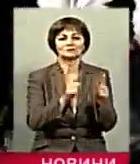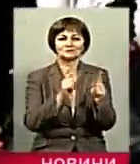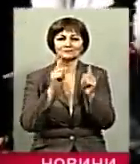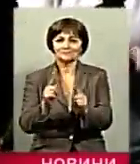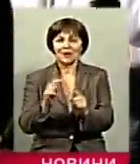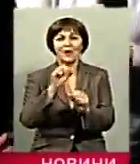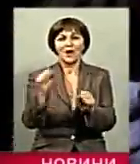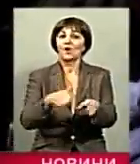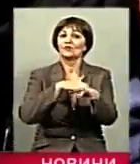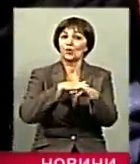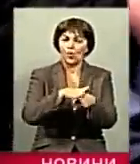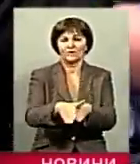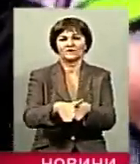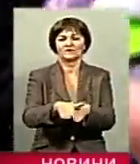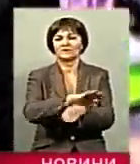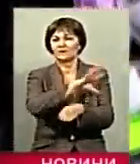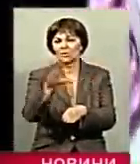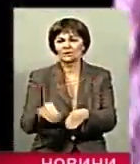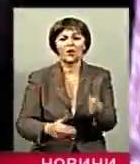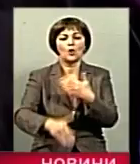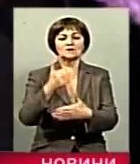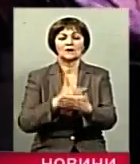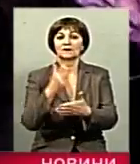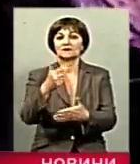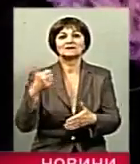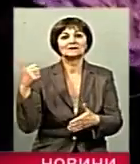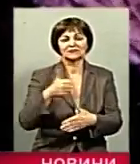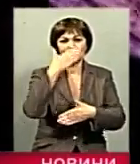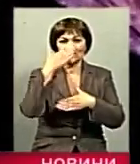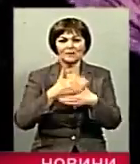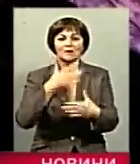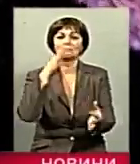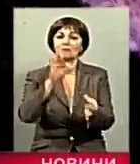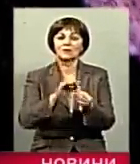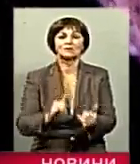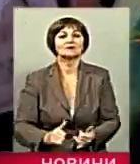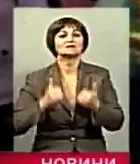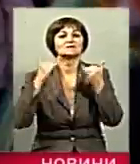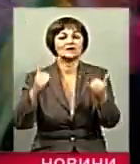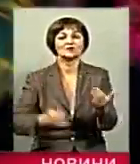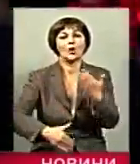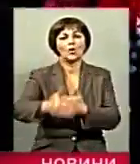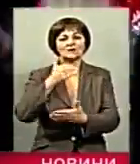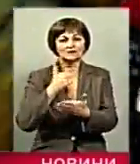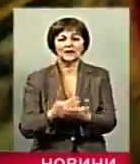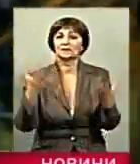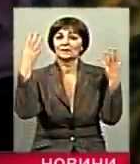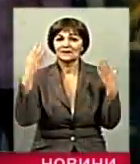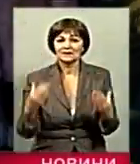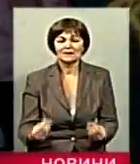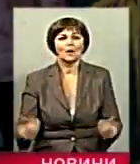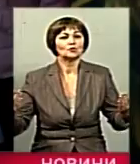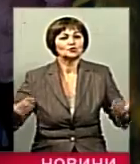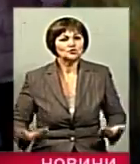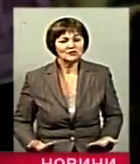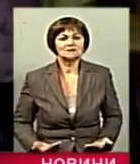писання, а виконуються повністю. Останній тиждень перед Великоднем присвячений останнім дням земного життя Ісуса Христа